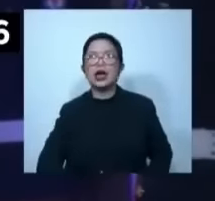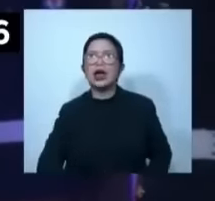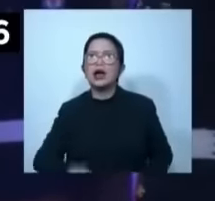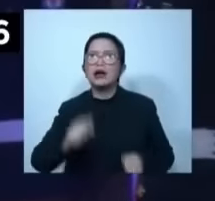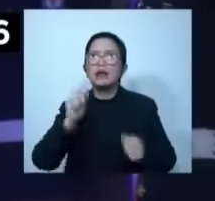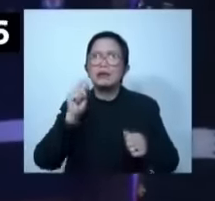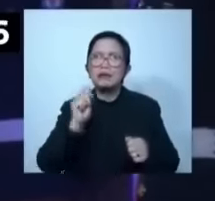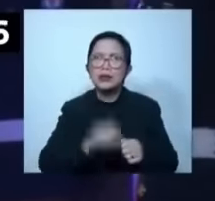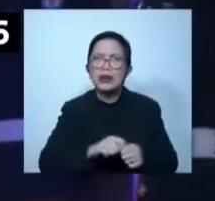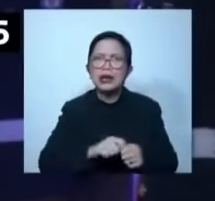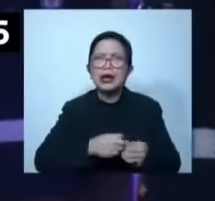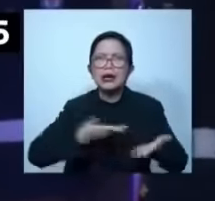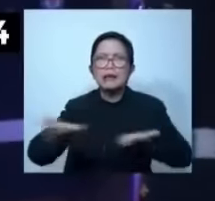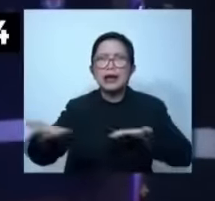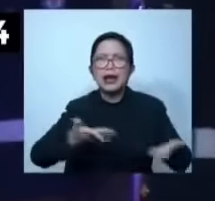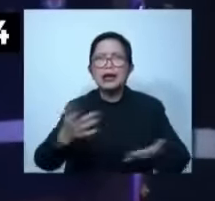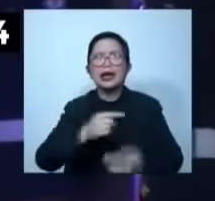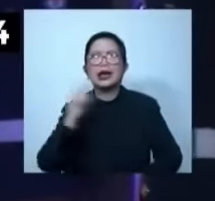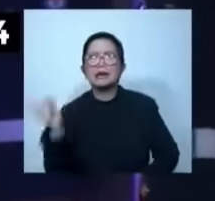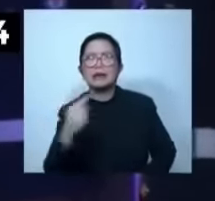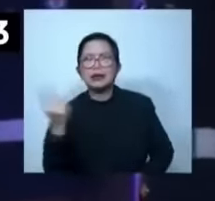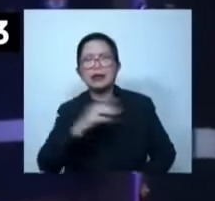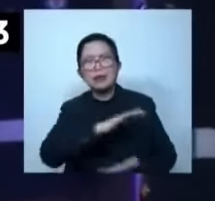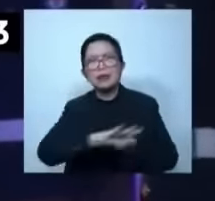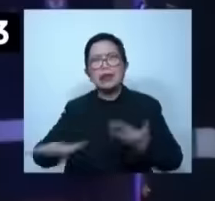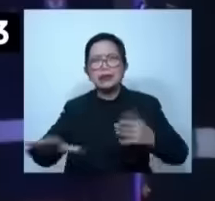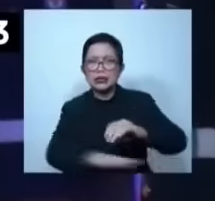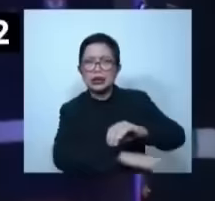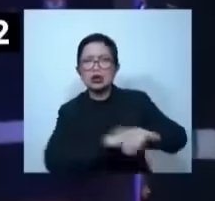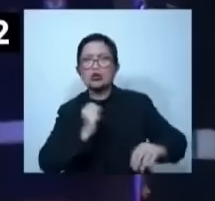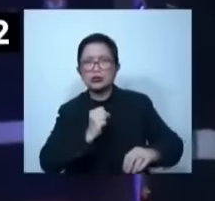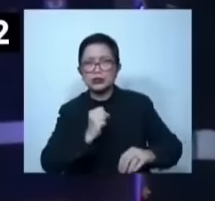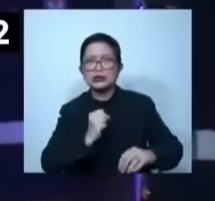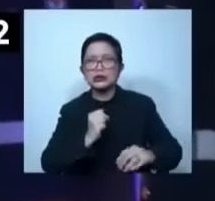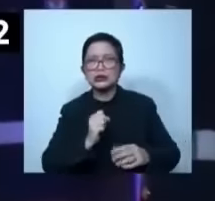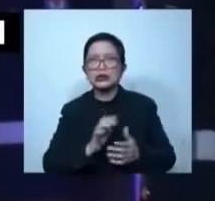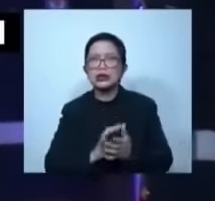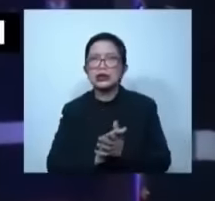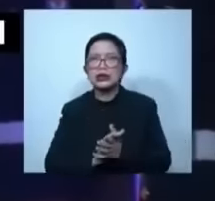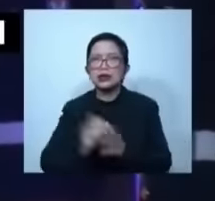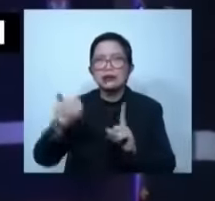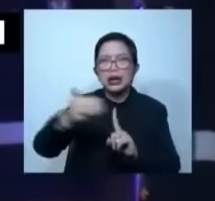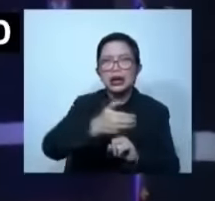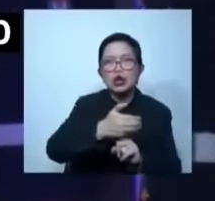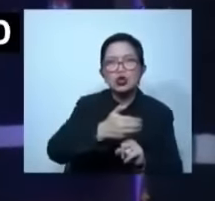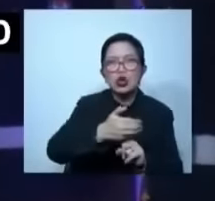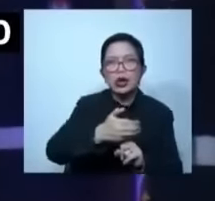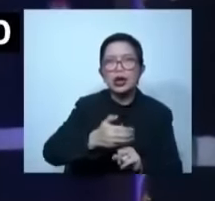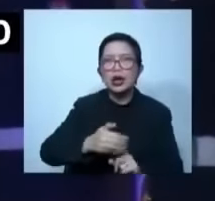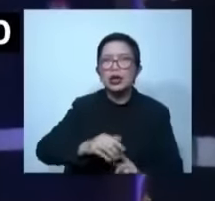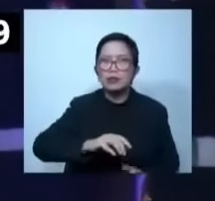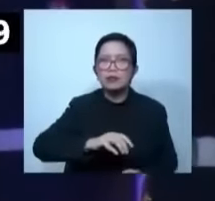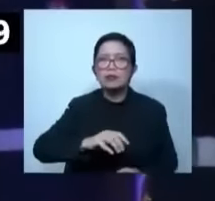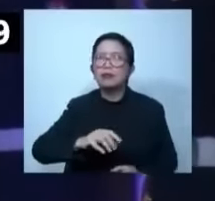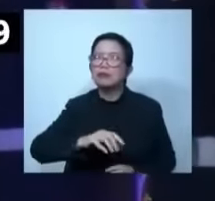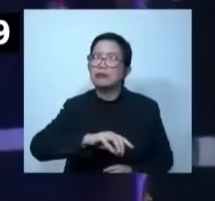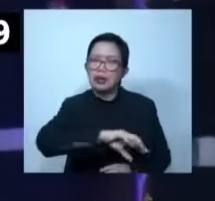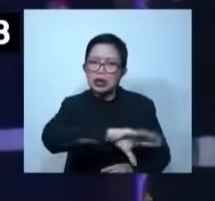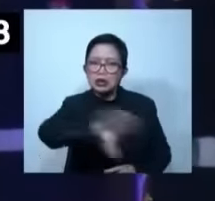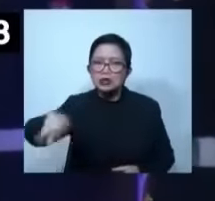perbaikan pelayanan pemerintahan, pemberantasan korupsi, perlindungan terhadap semua kelompok di